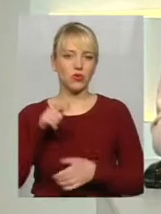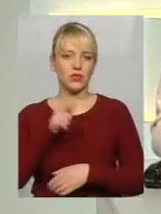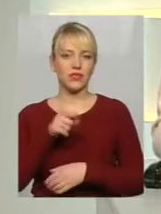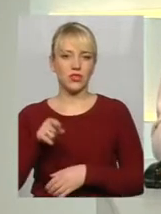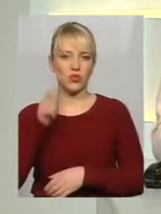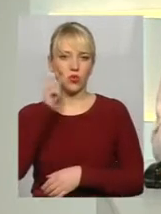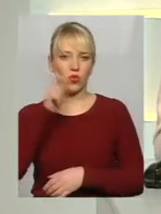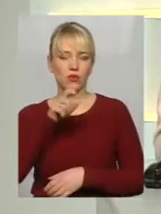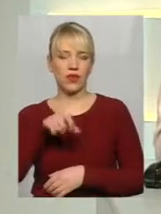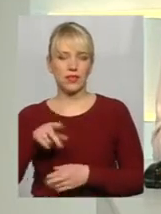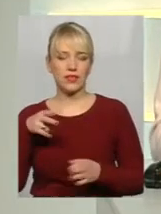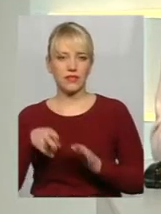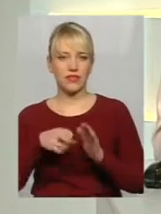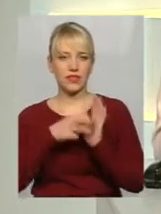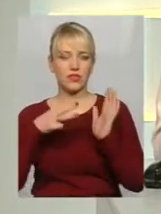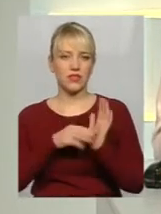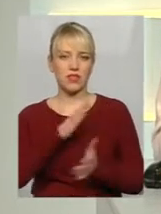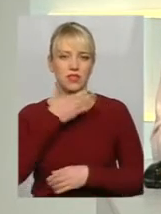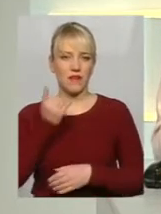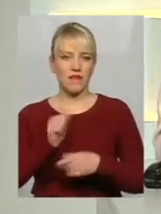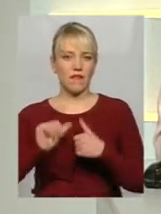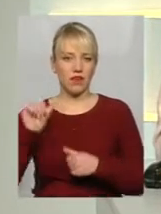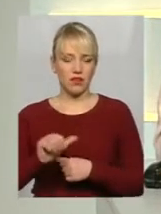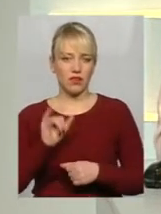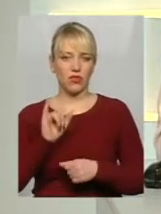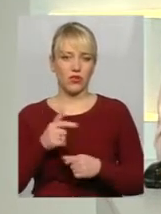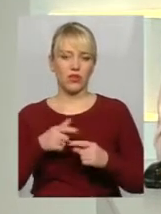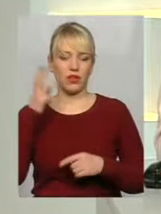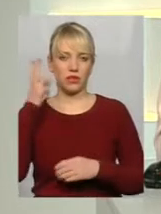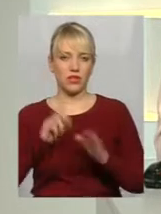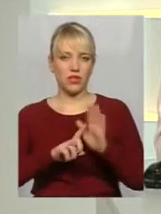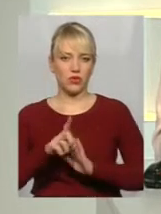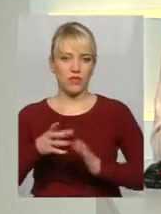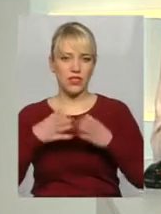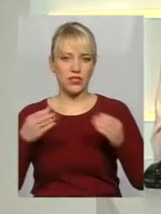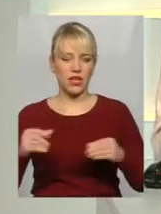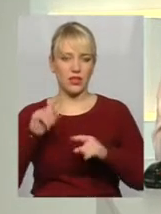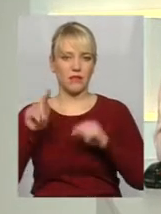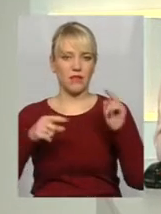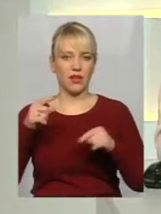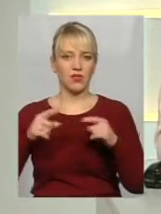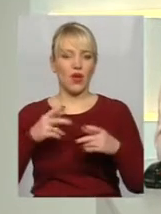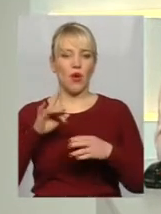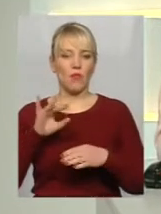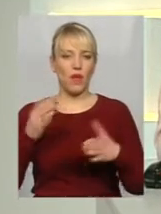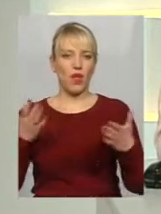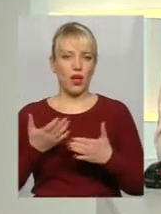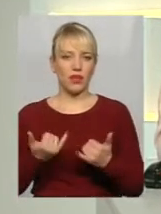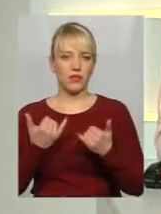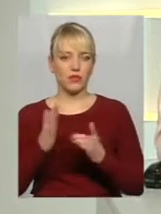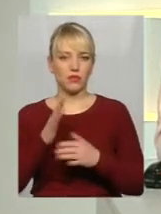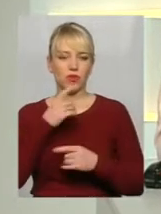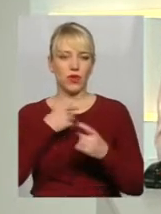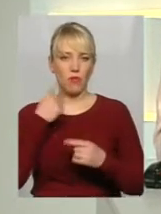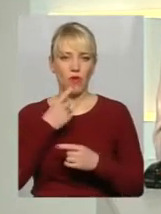українців. 2018-й не виняток. На Хмельниччині стартує також весняний призов, про який сьогодні і піде розмова